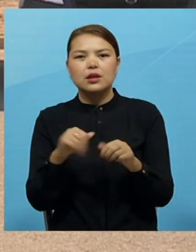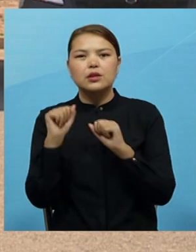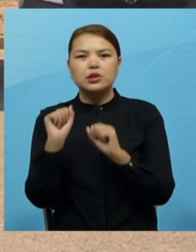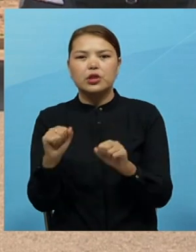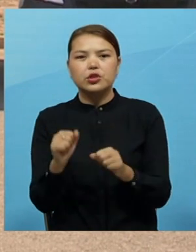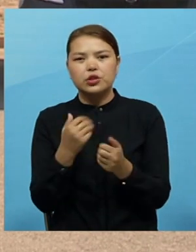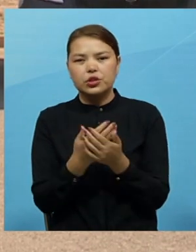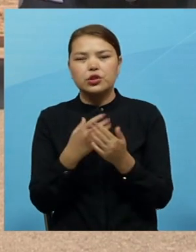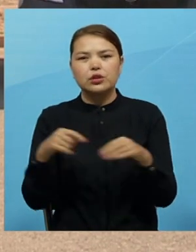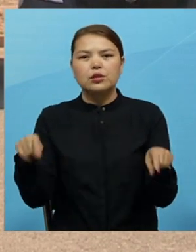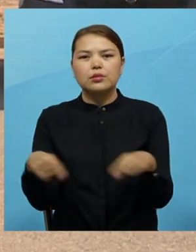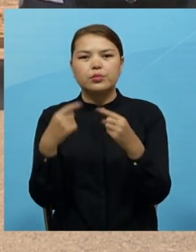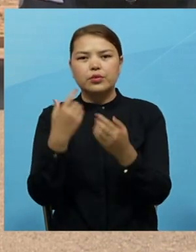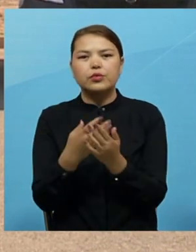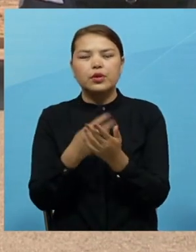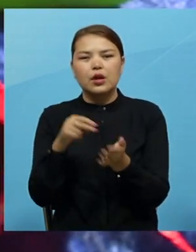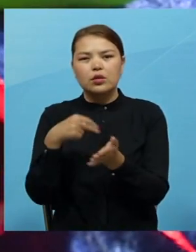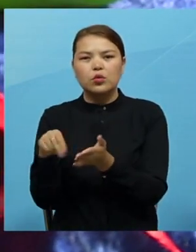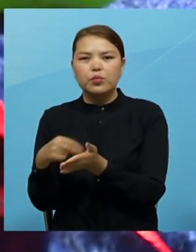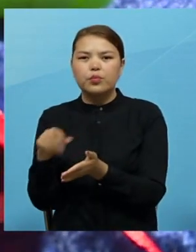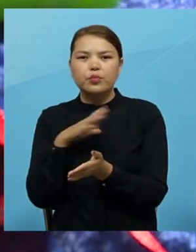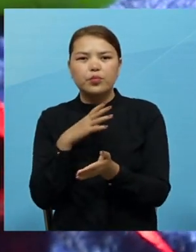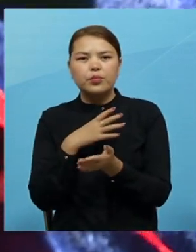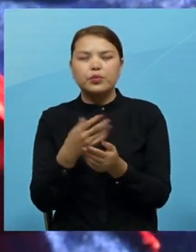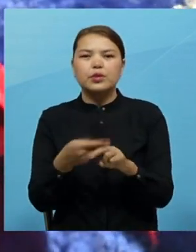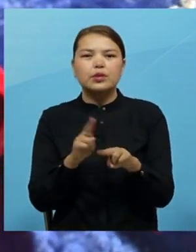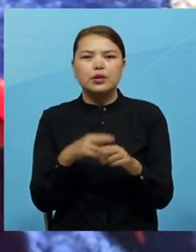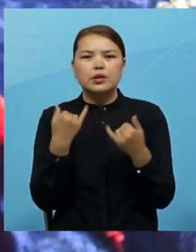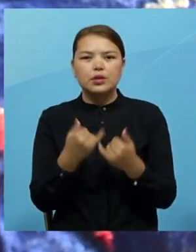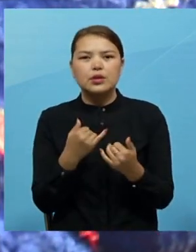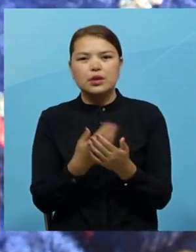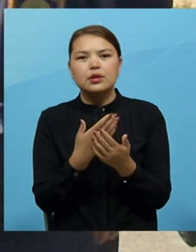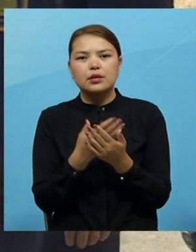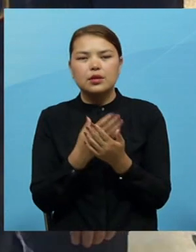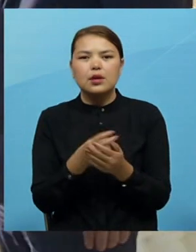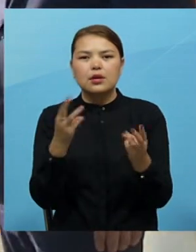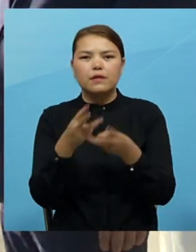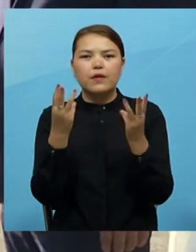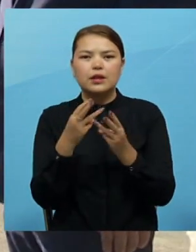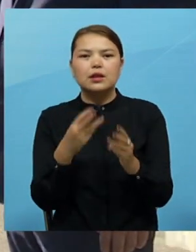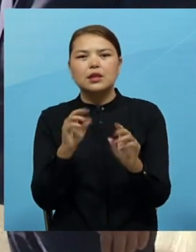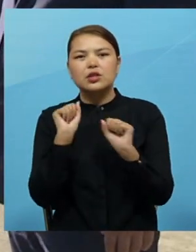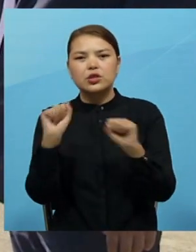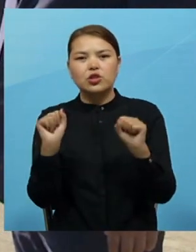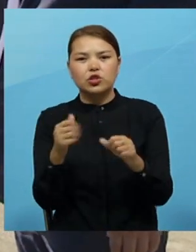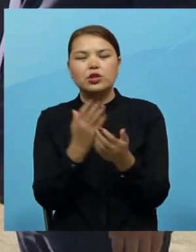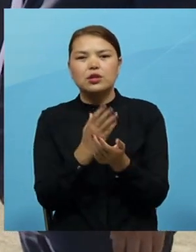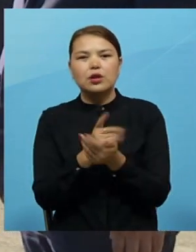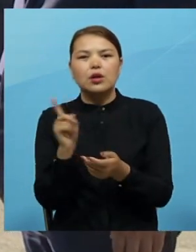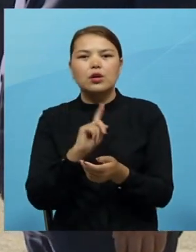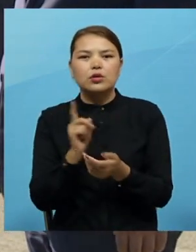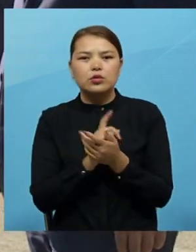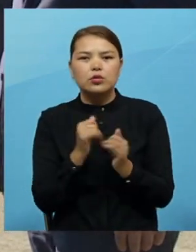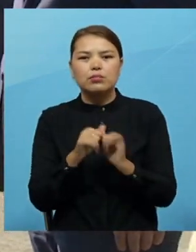жаңарды. Отандық өнімдер лизинг бойынша сатып алынған. Техникалардың кілтін өрт сөндіру бөлімдері басшыларына табыстаған төтенше жағдайлар